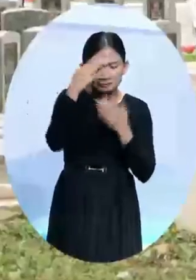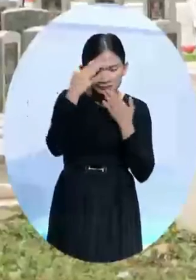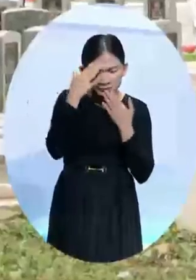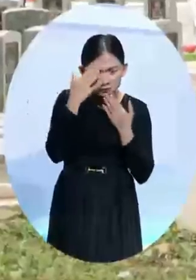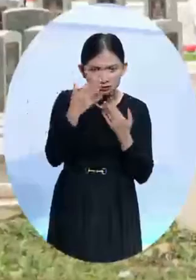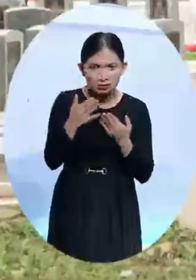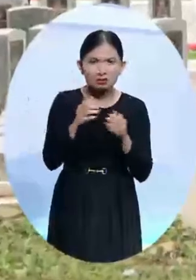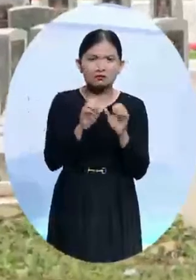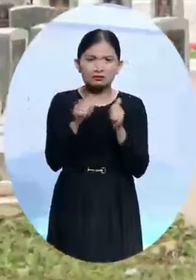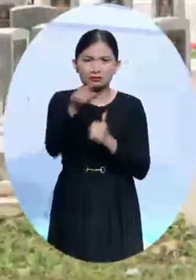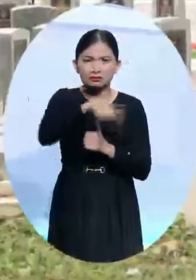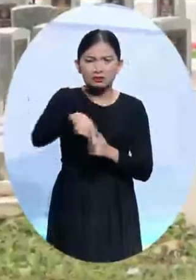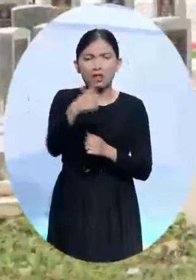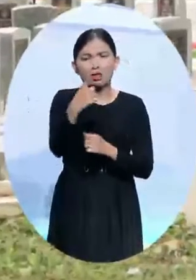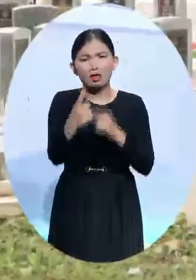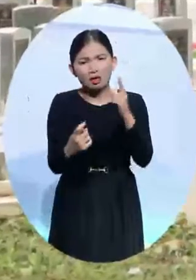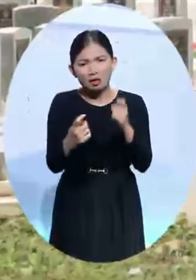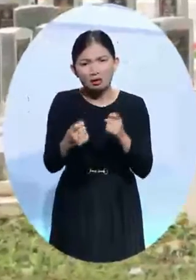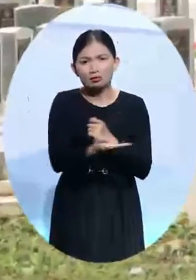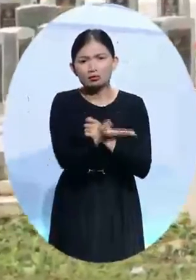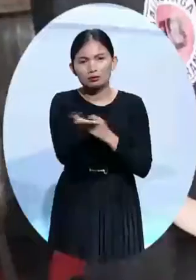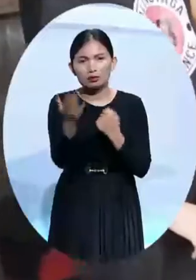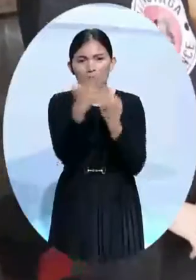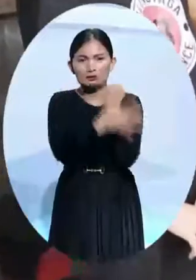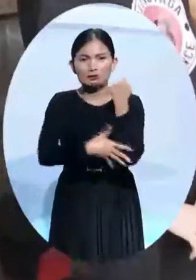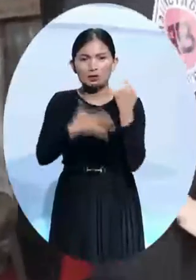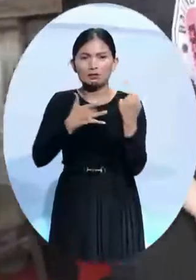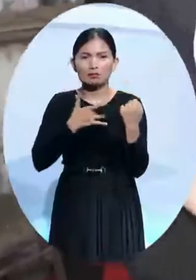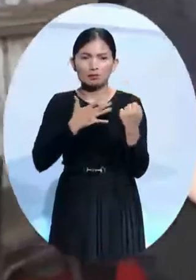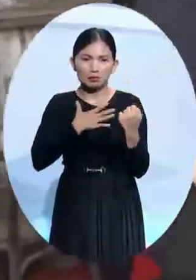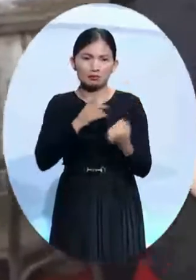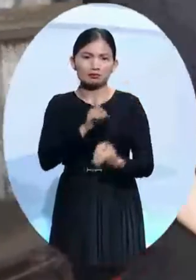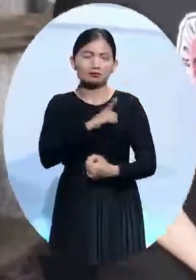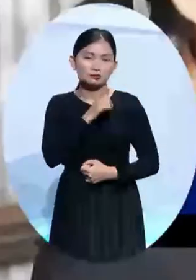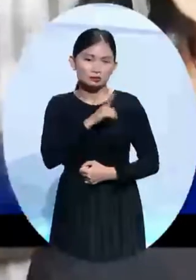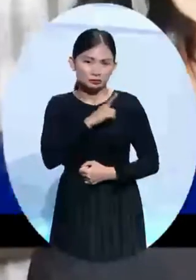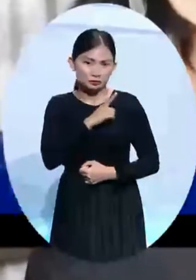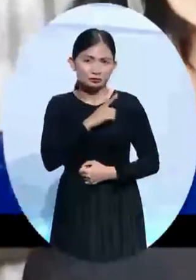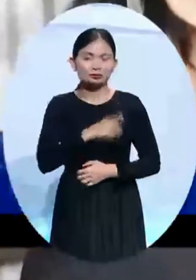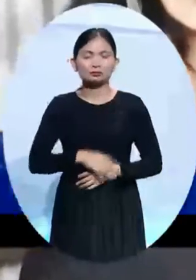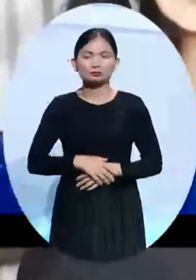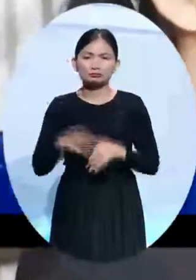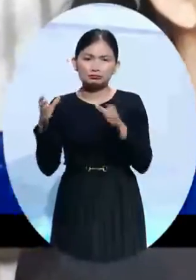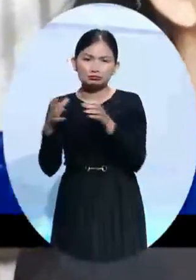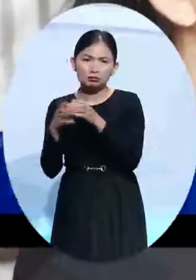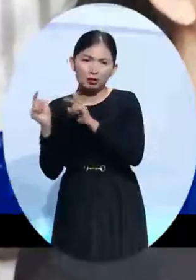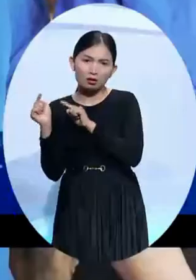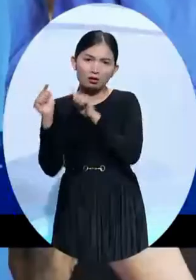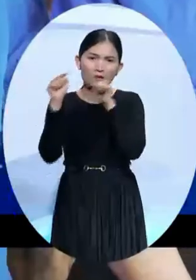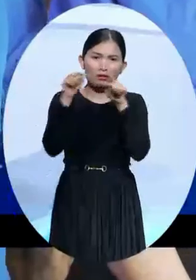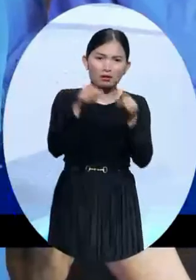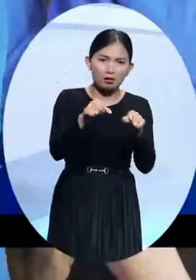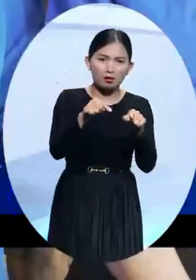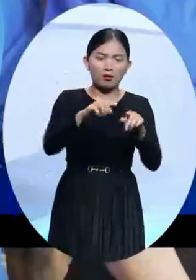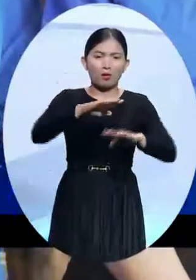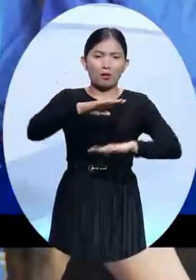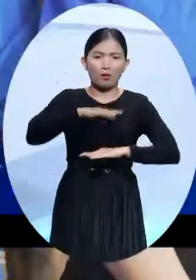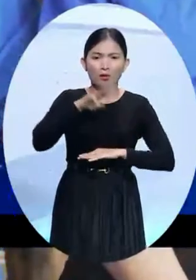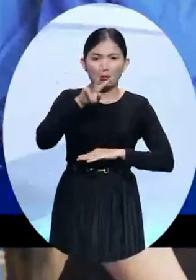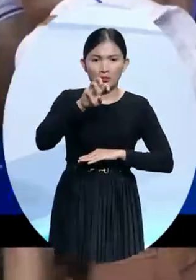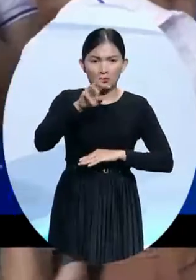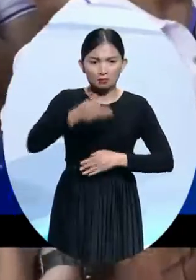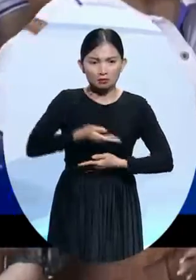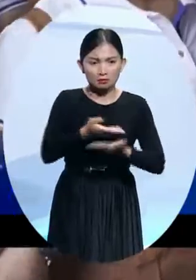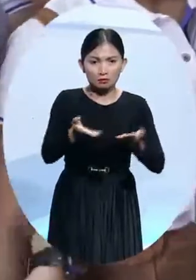của mình để bảo vệ cái nền độc lập tự do cho Tổ quốc. Dịp này, đoàn đã đến thăm tặng 30 phần quà cho các hộ gia đình khó